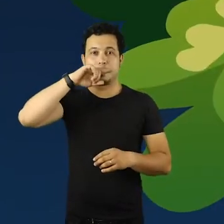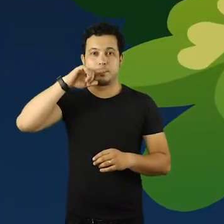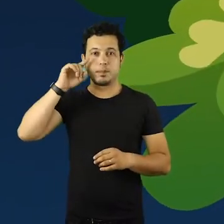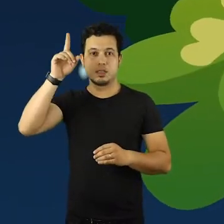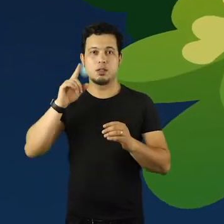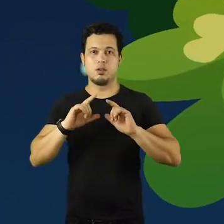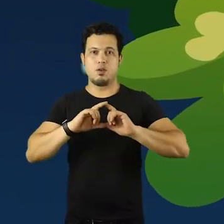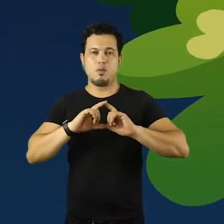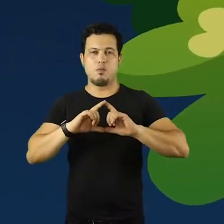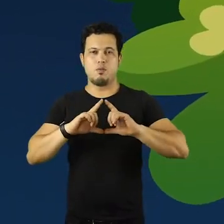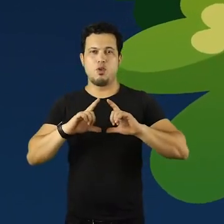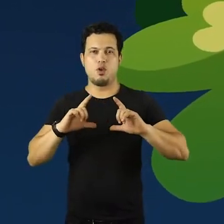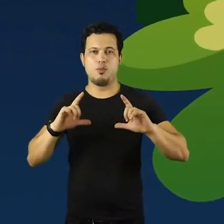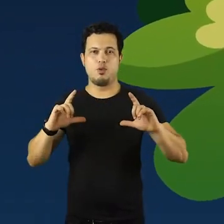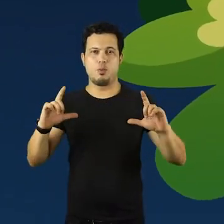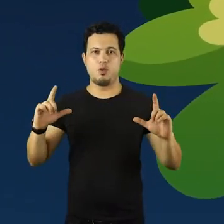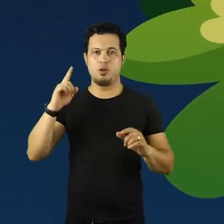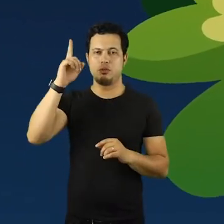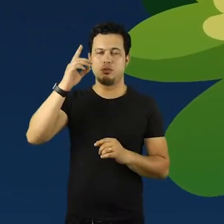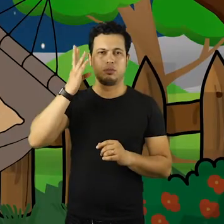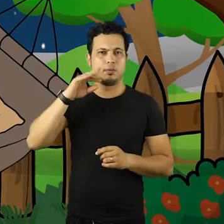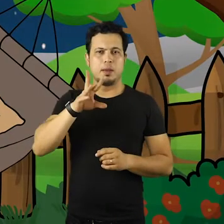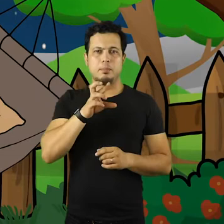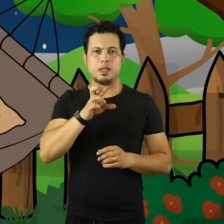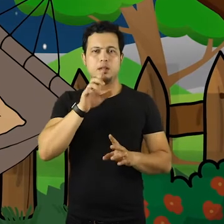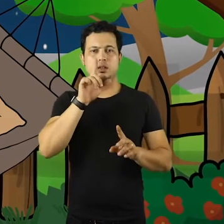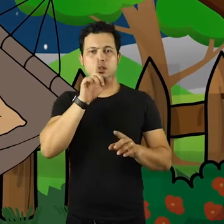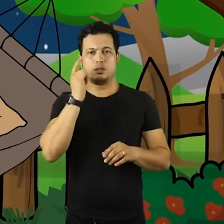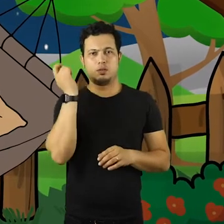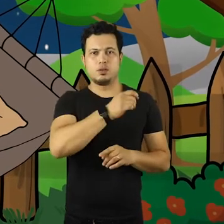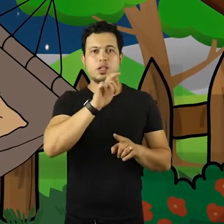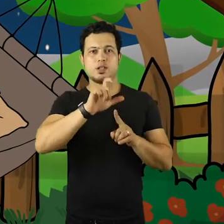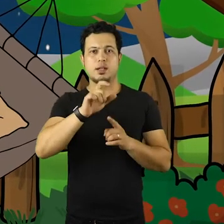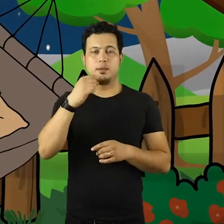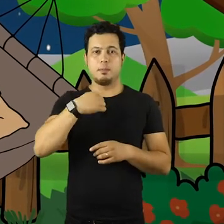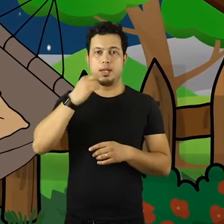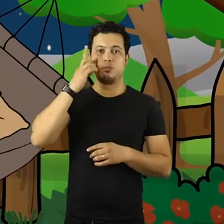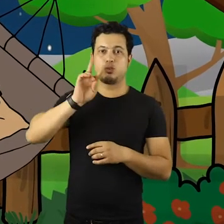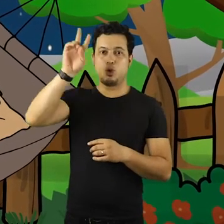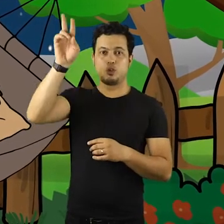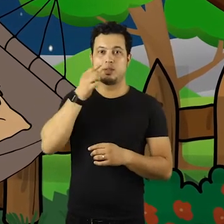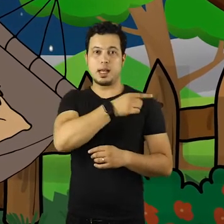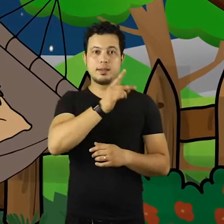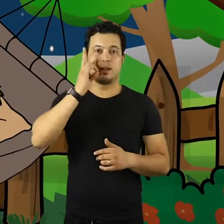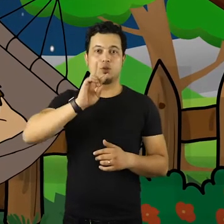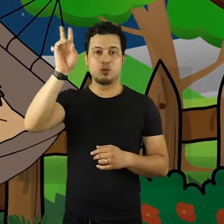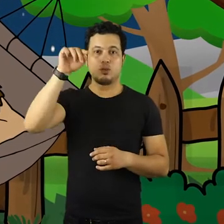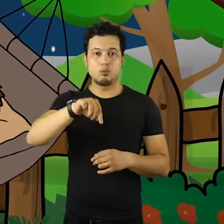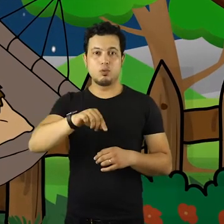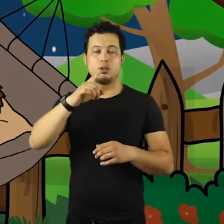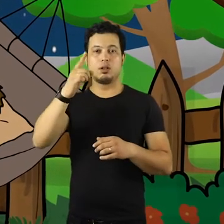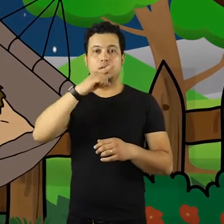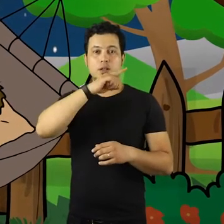gitgide büyüdüğünü gördüler. Pınar endişeyle, Çınar, benim gördüğümü sen de görüyor musun? Bu ışık giderek